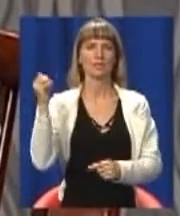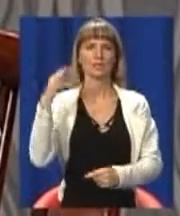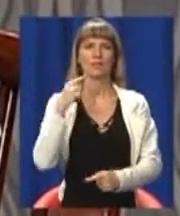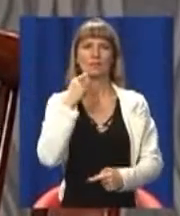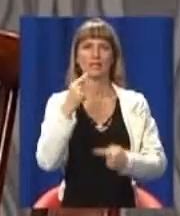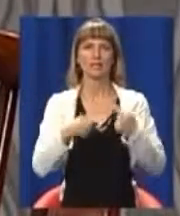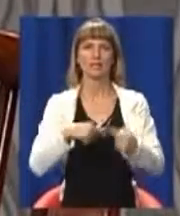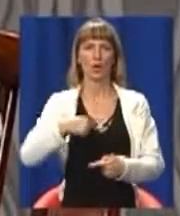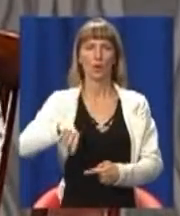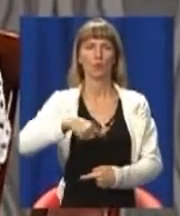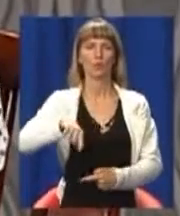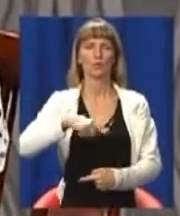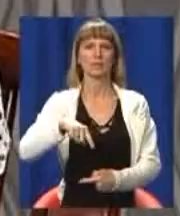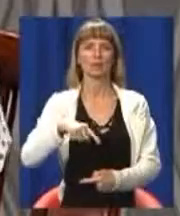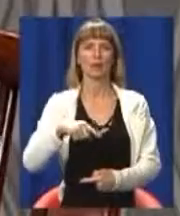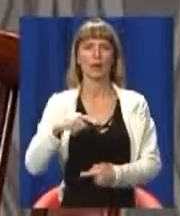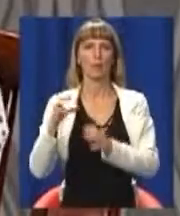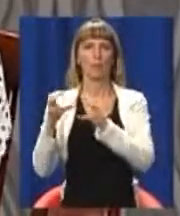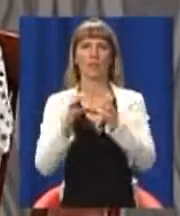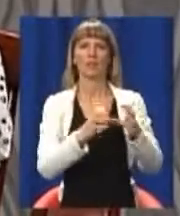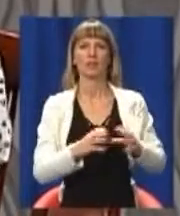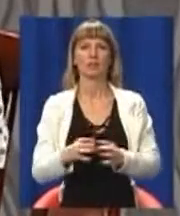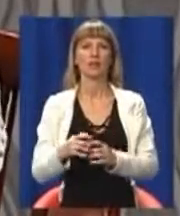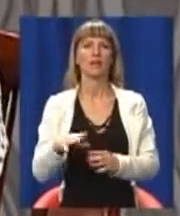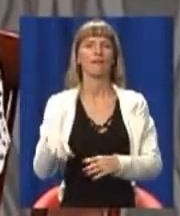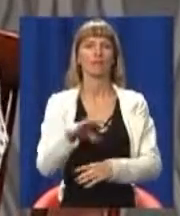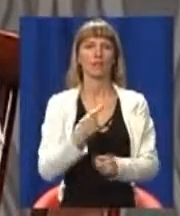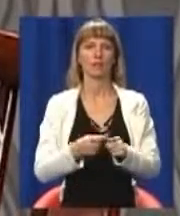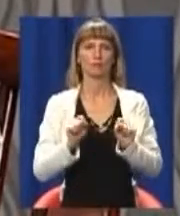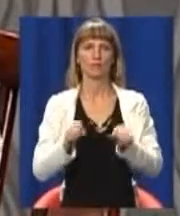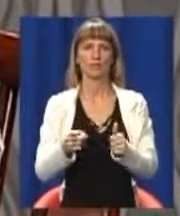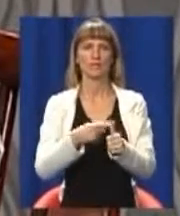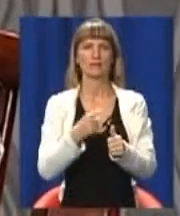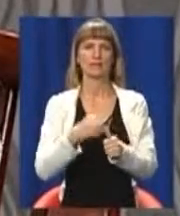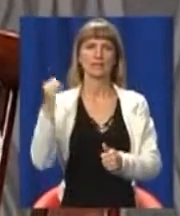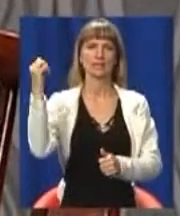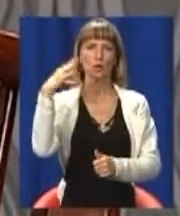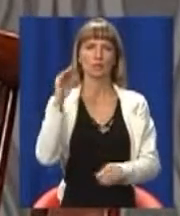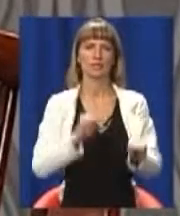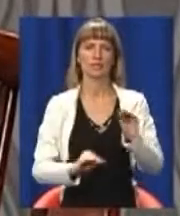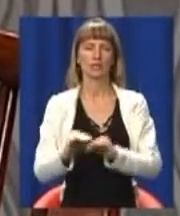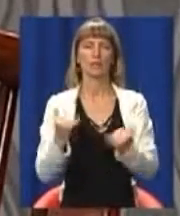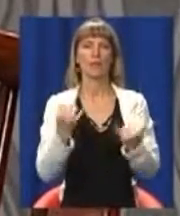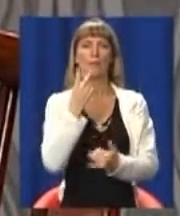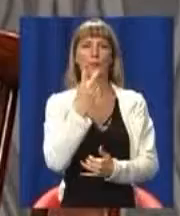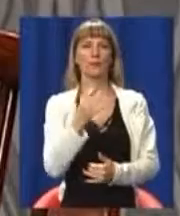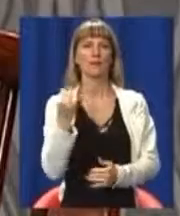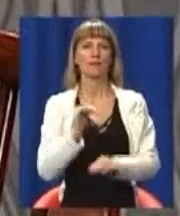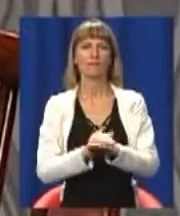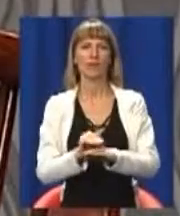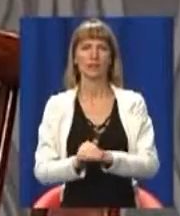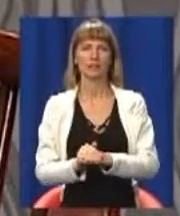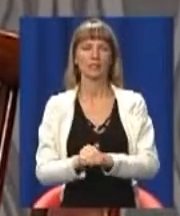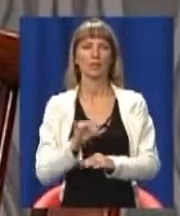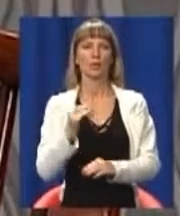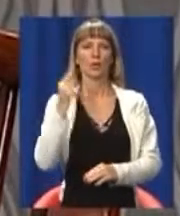зазвичай крутяться планети. І ось все це можна назвати сонячною системою. Давайте зараз подивимося цікаві факти